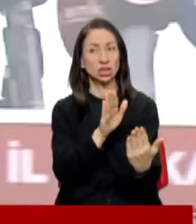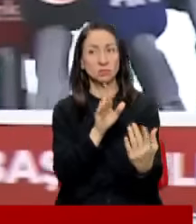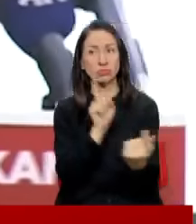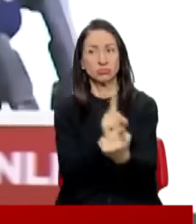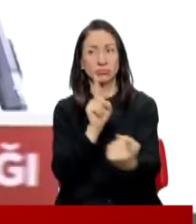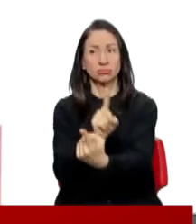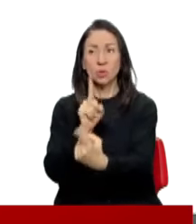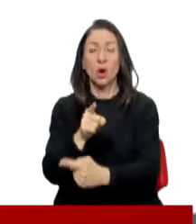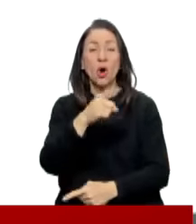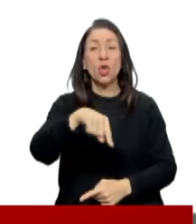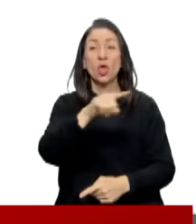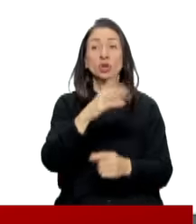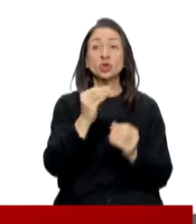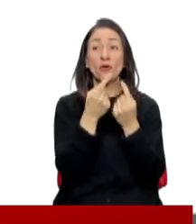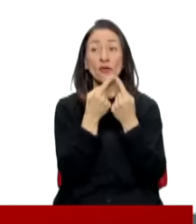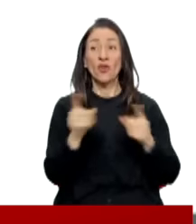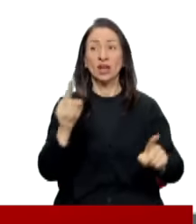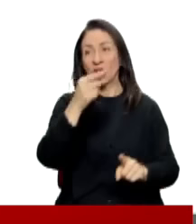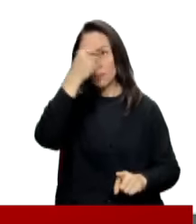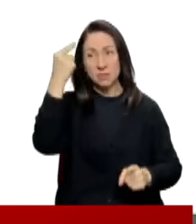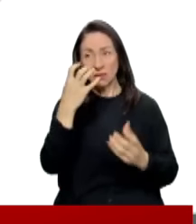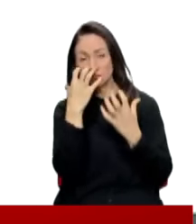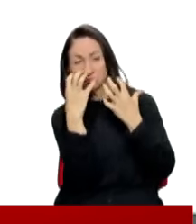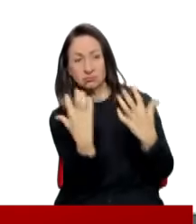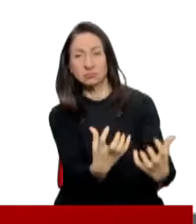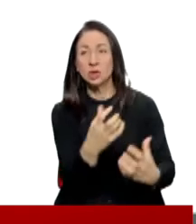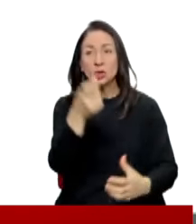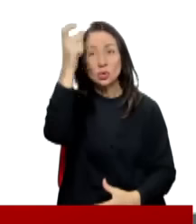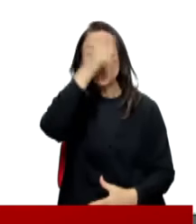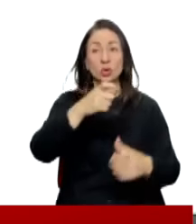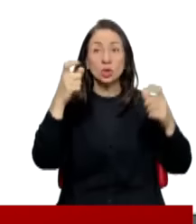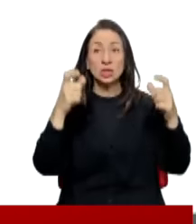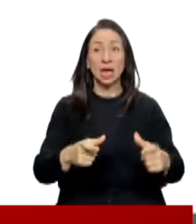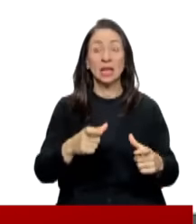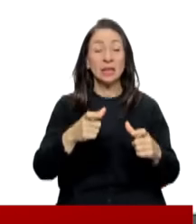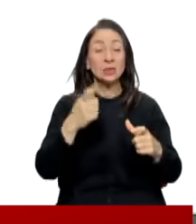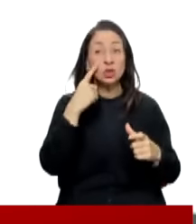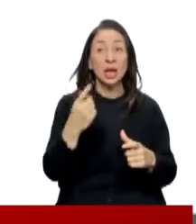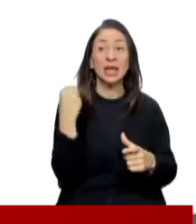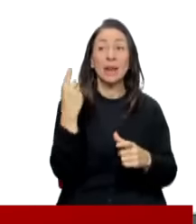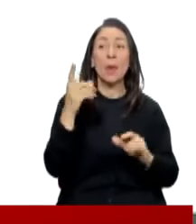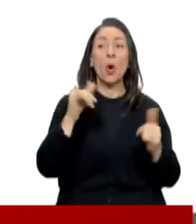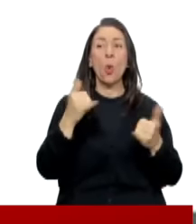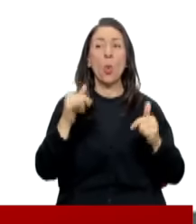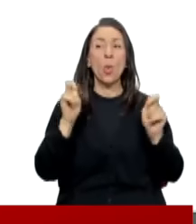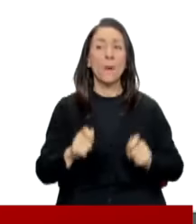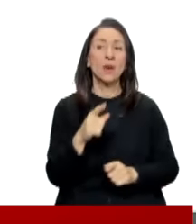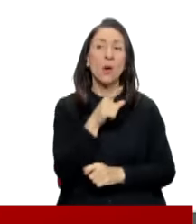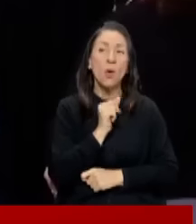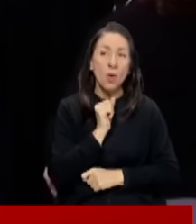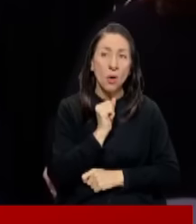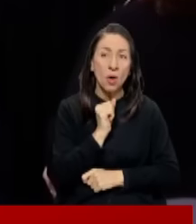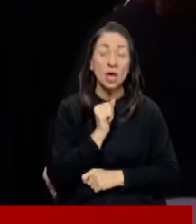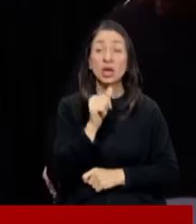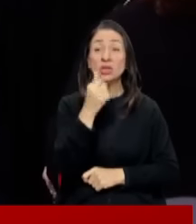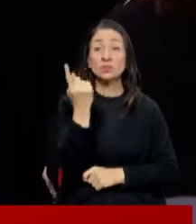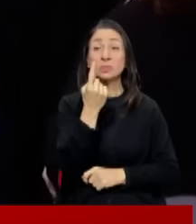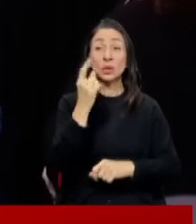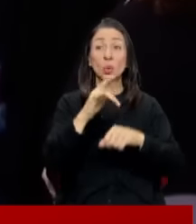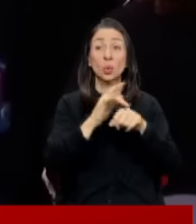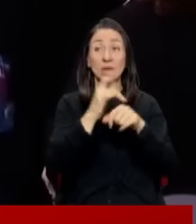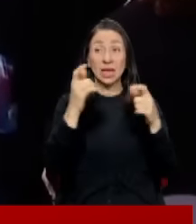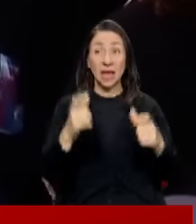koyarak, onlara çok farklı imkanlar kurarak Türkiye'nin üzerine yeni bir oyun kurmaktadır. Hiçbir